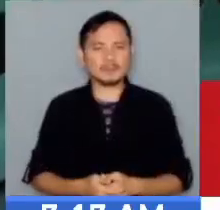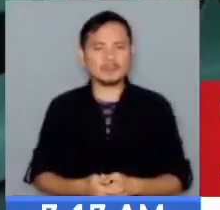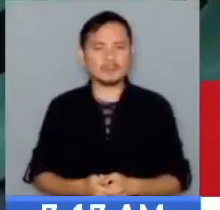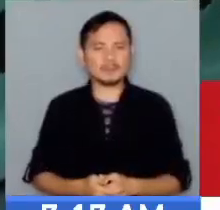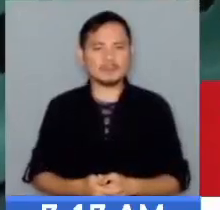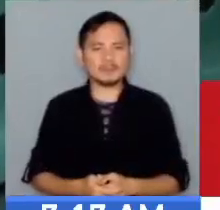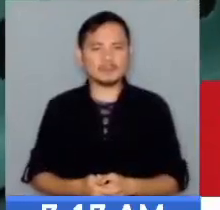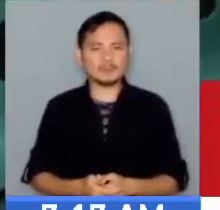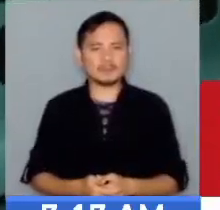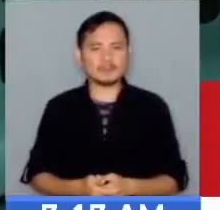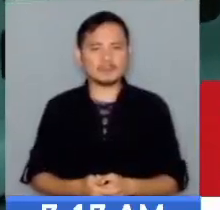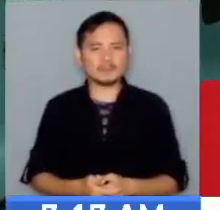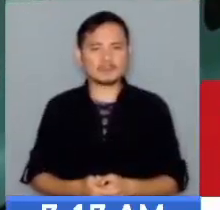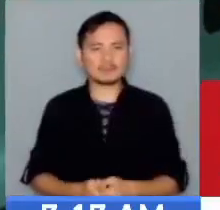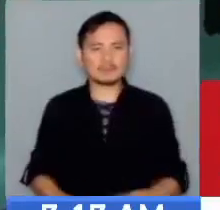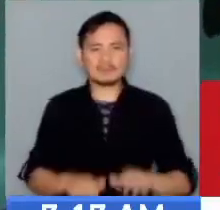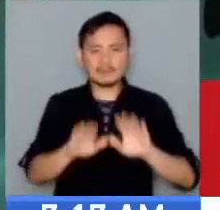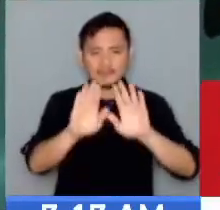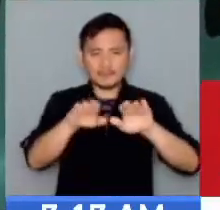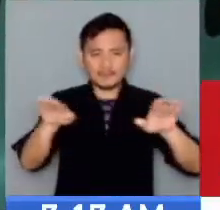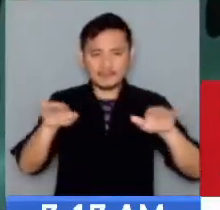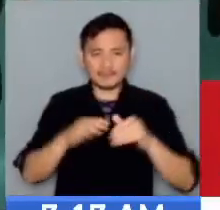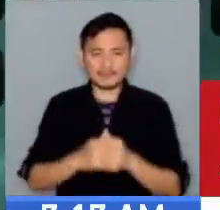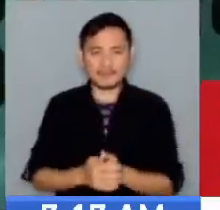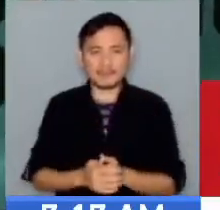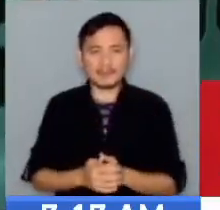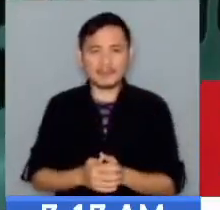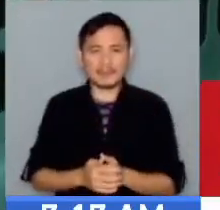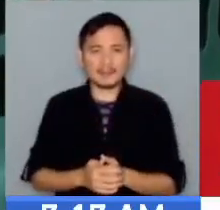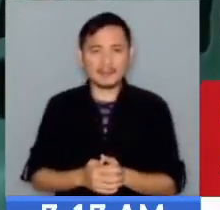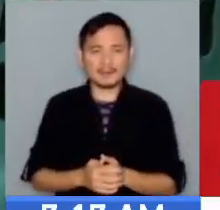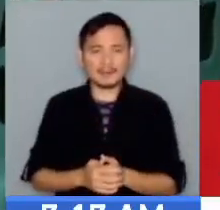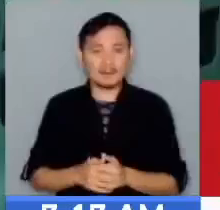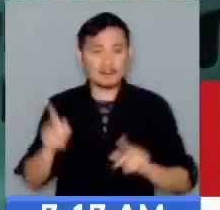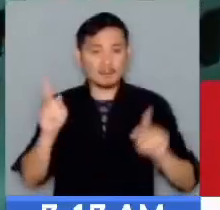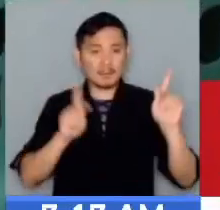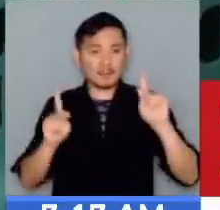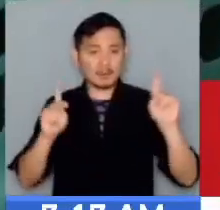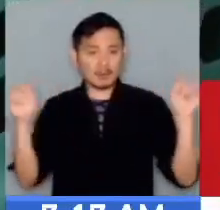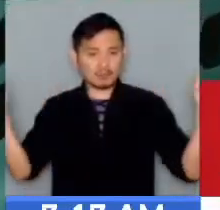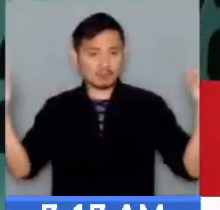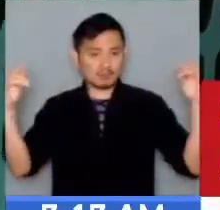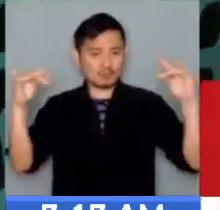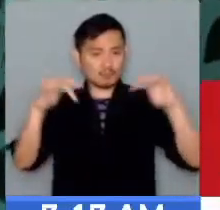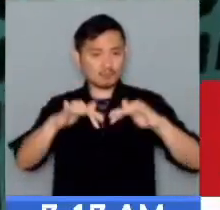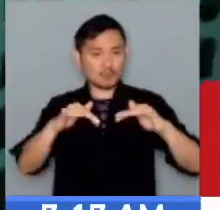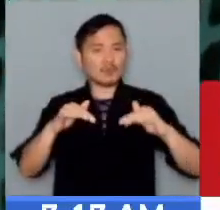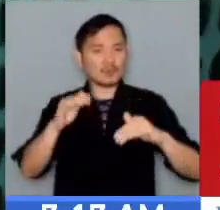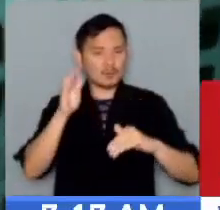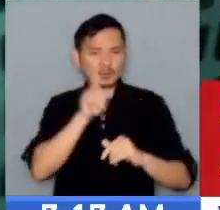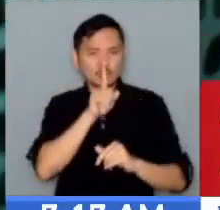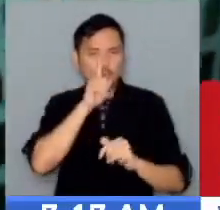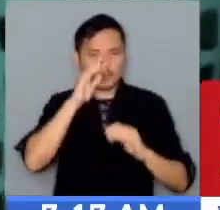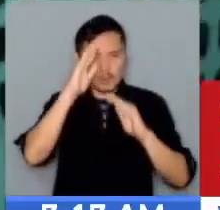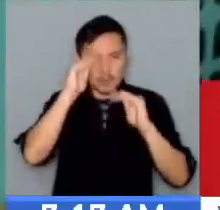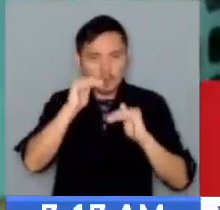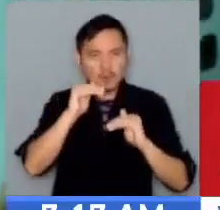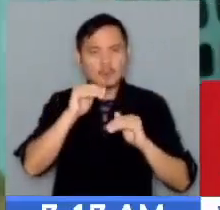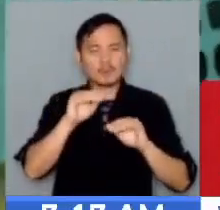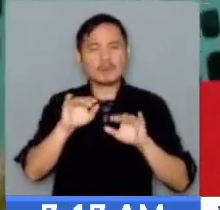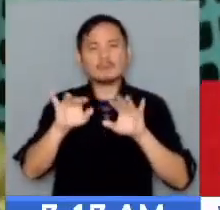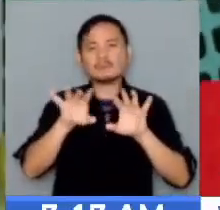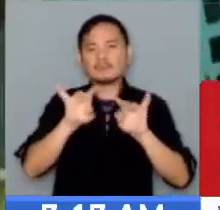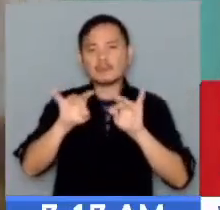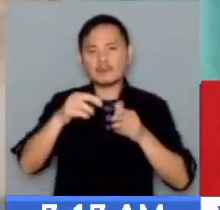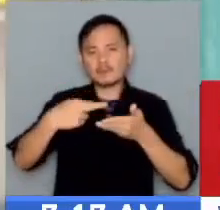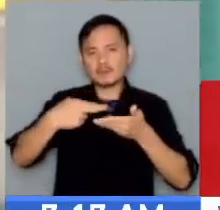Samantala, Susan, isa raw talaga sa mga maaasahan ng mga suki nila ay purong maladkit na bigas yung ginagamit nila dito